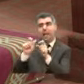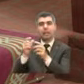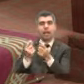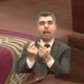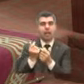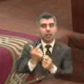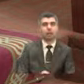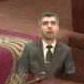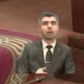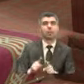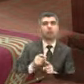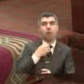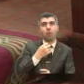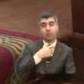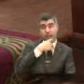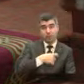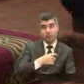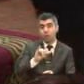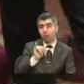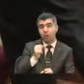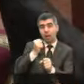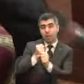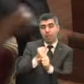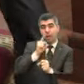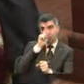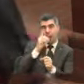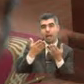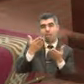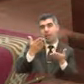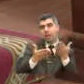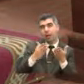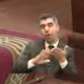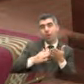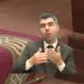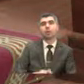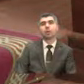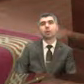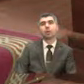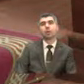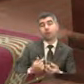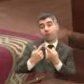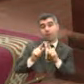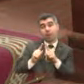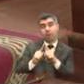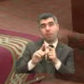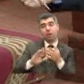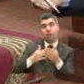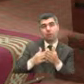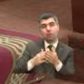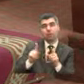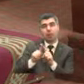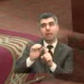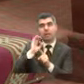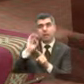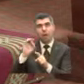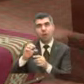نحن سنعمل على حفاظ التوازن الجغرافي لتقريب الكثافة من